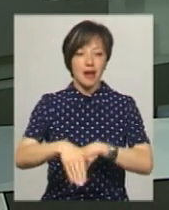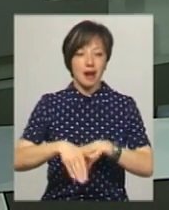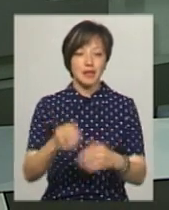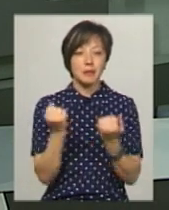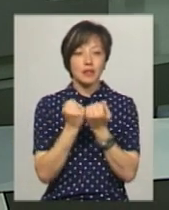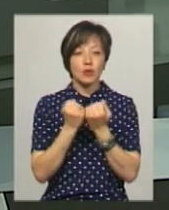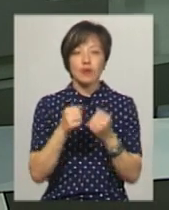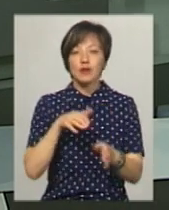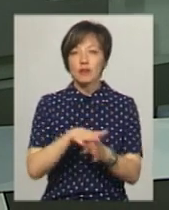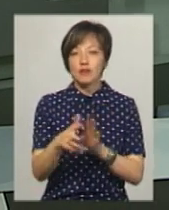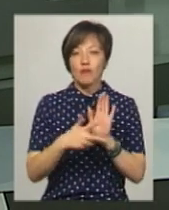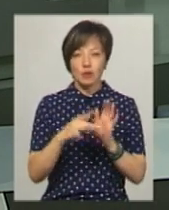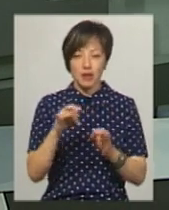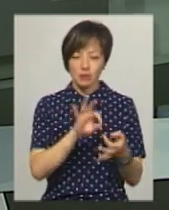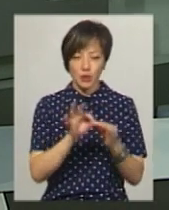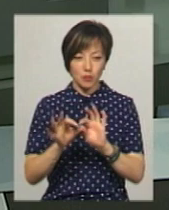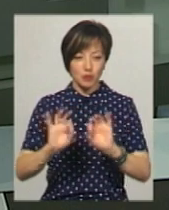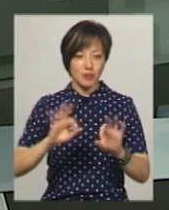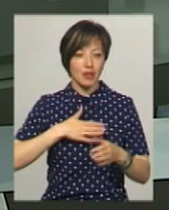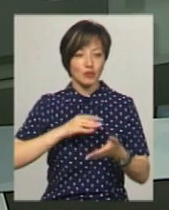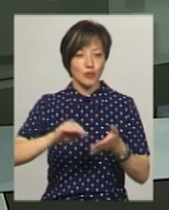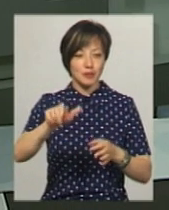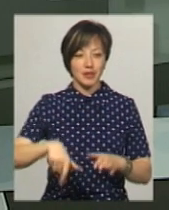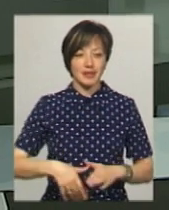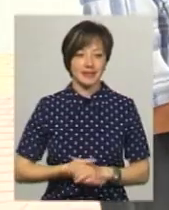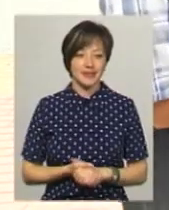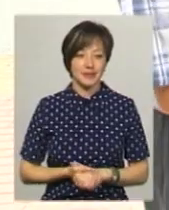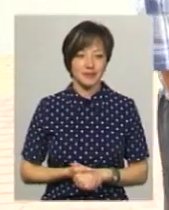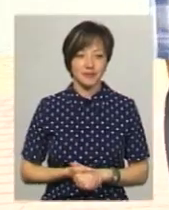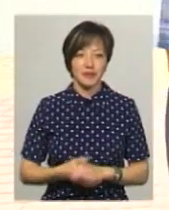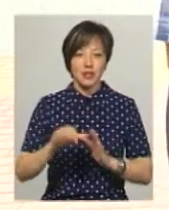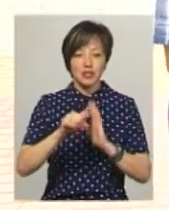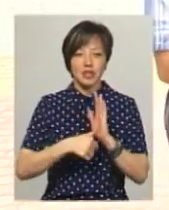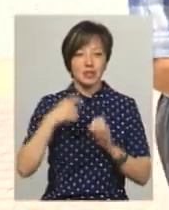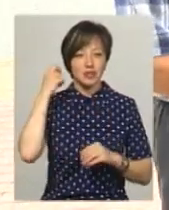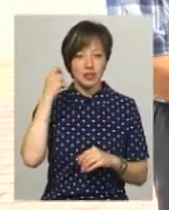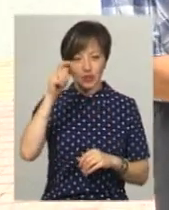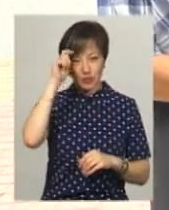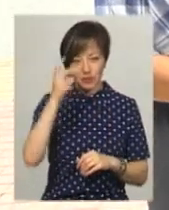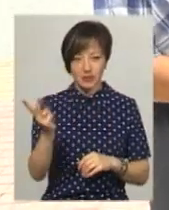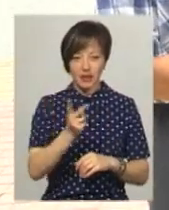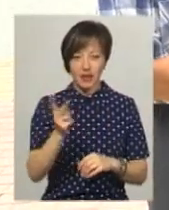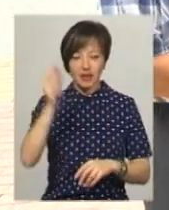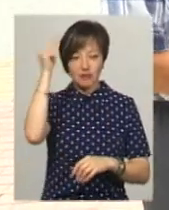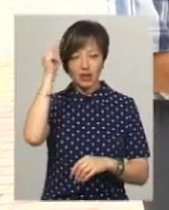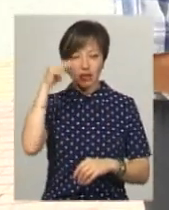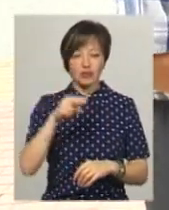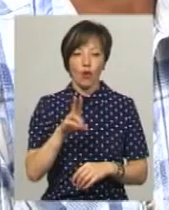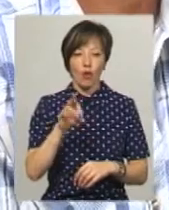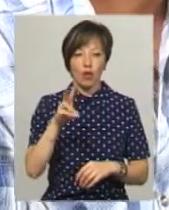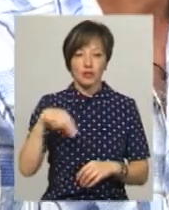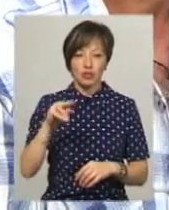відбувся в Хмельницькому у 8. Подробиці розповість Тетяна Ворожцова. 16-річні Яків та Павло Харченко навчаються у